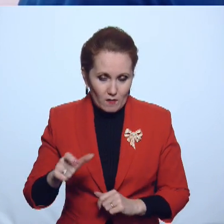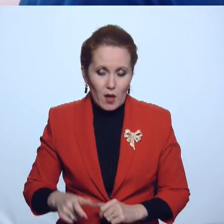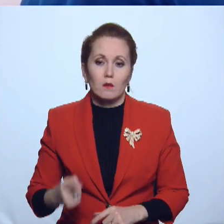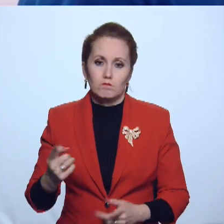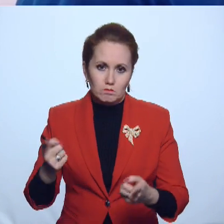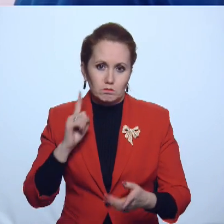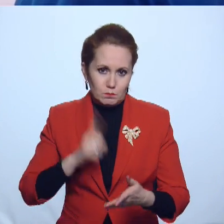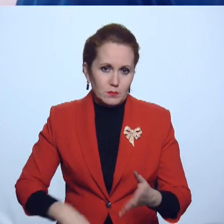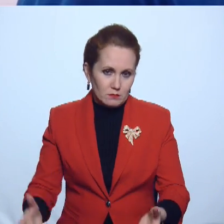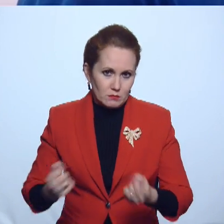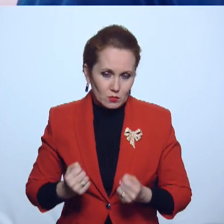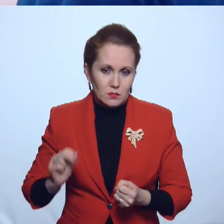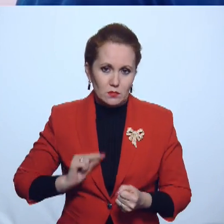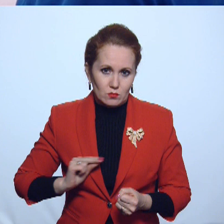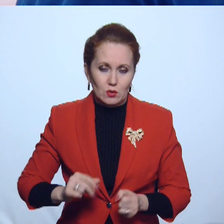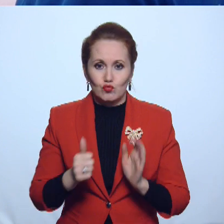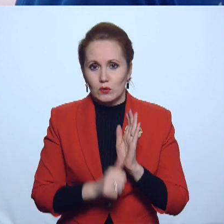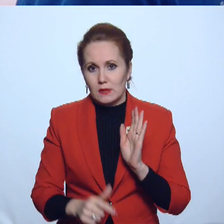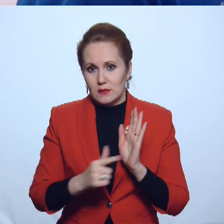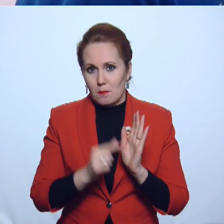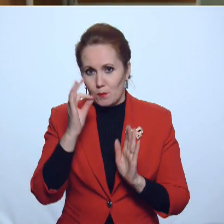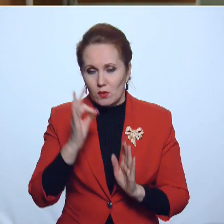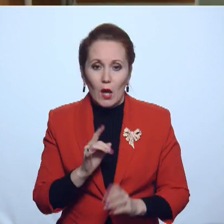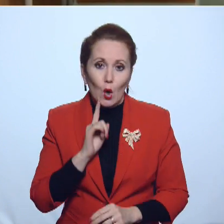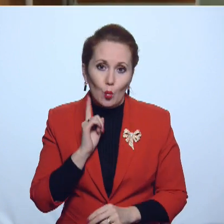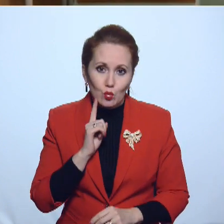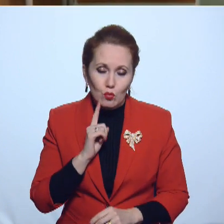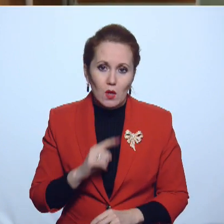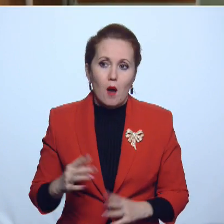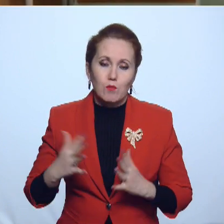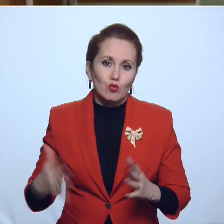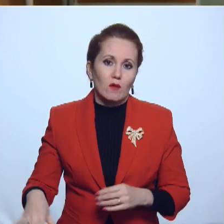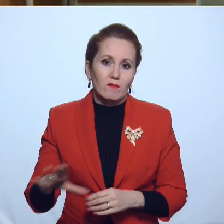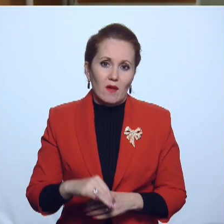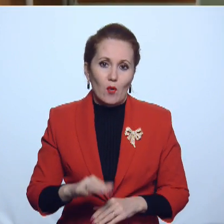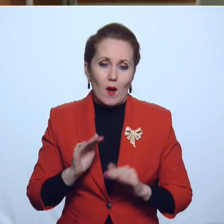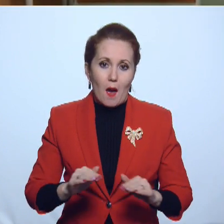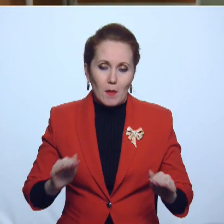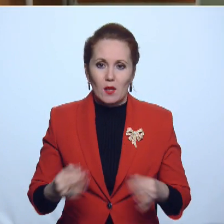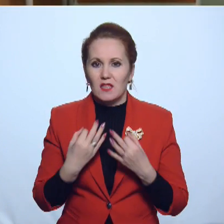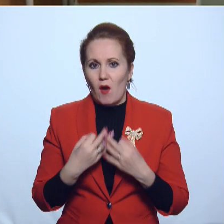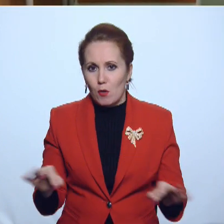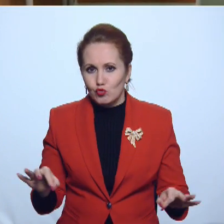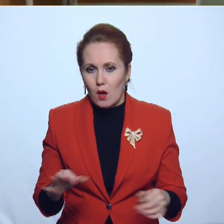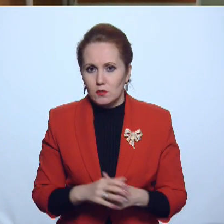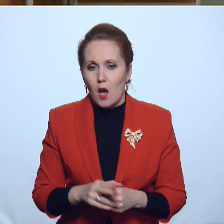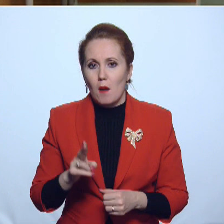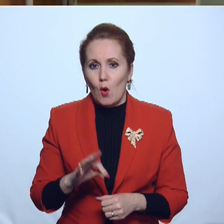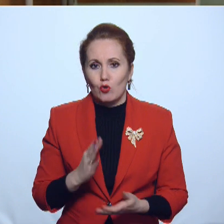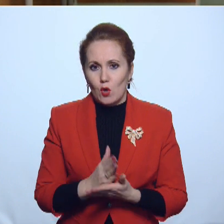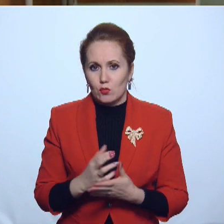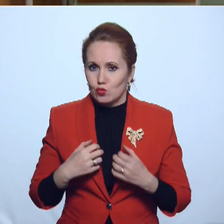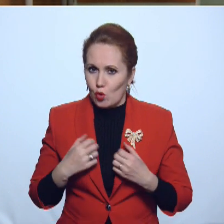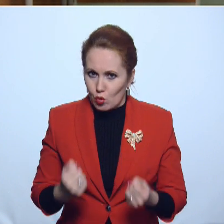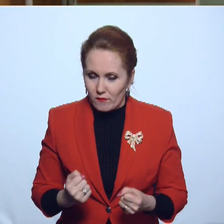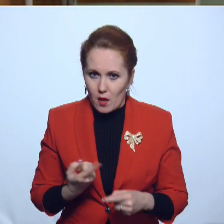к службе признаны 67% юношей. Больше всего призывников освобождается по состоянию